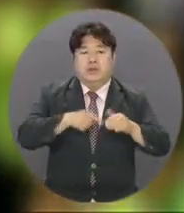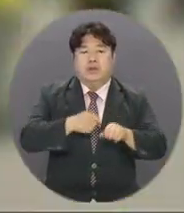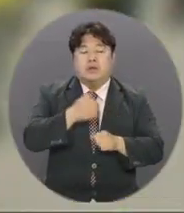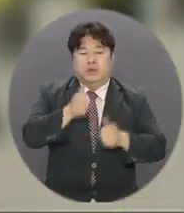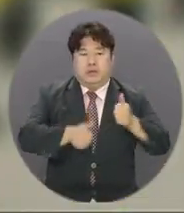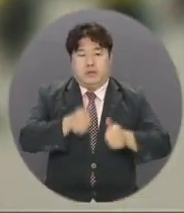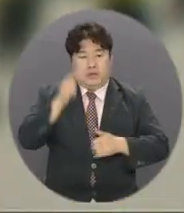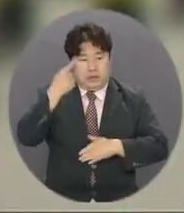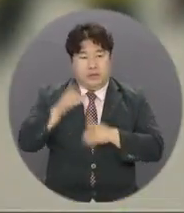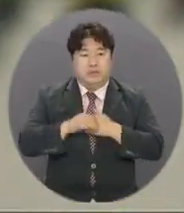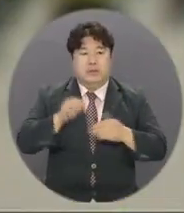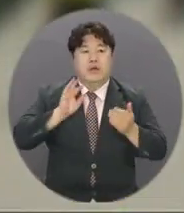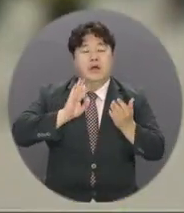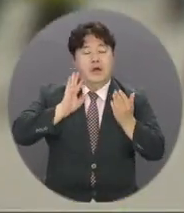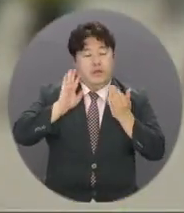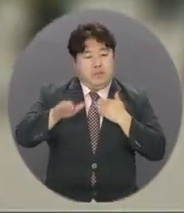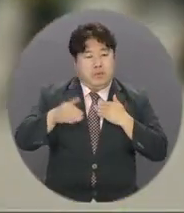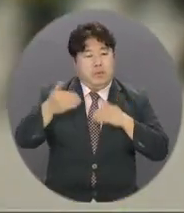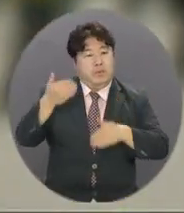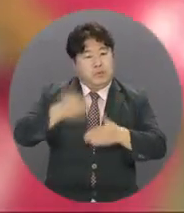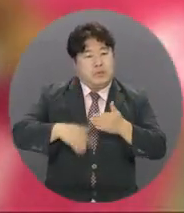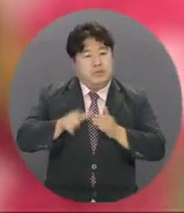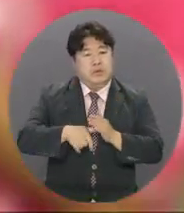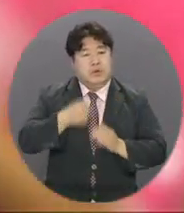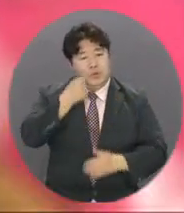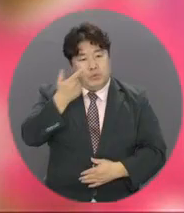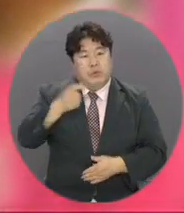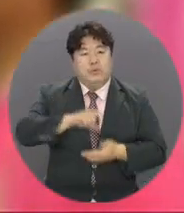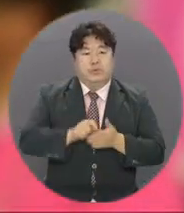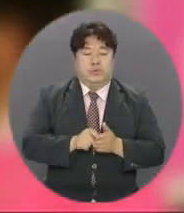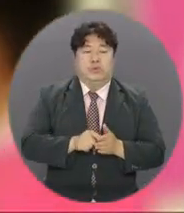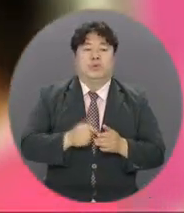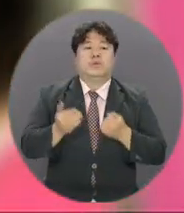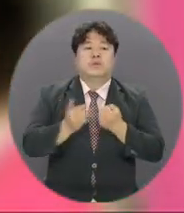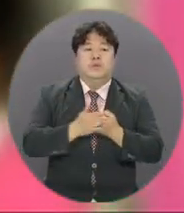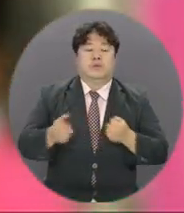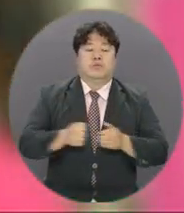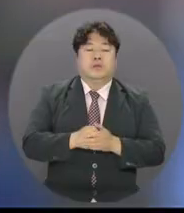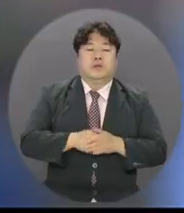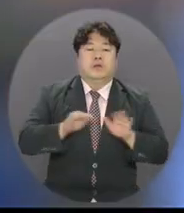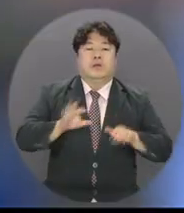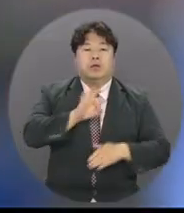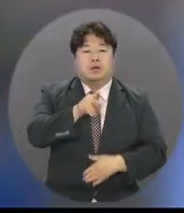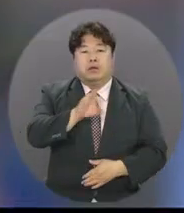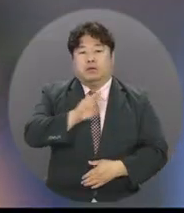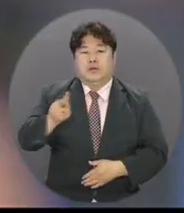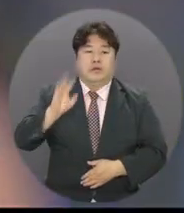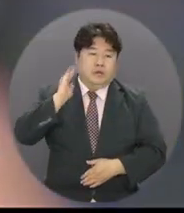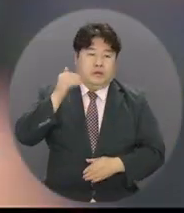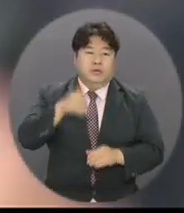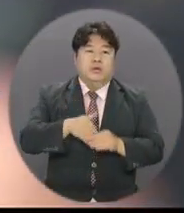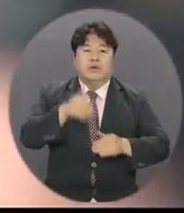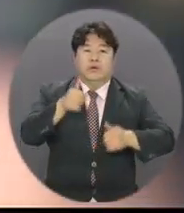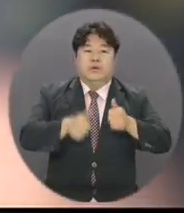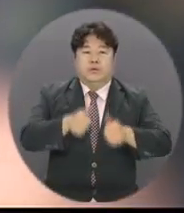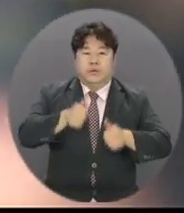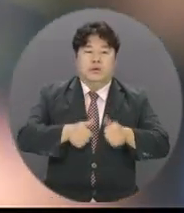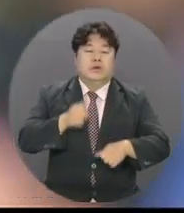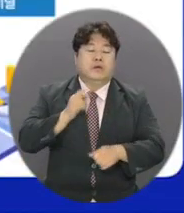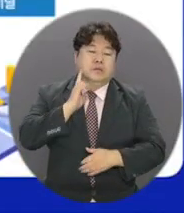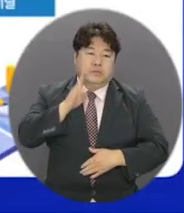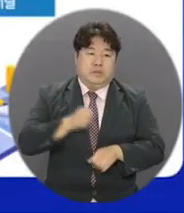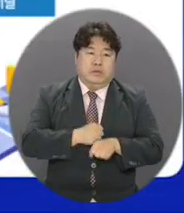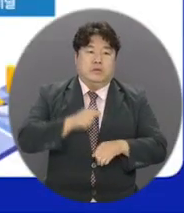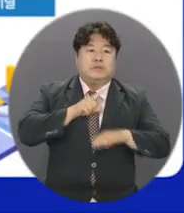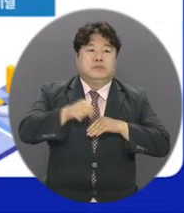감안하면 앞으로 남은 시간이 6개월 정도에 불과하기 때문입니다. 게다가 여야의 대권 경쟁이 치열할수록